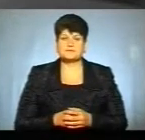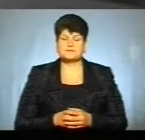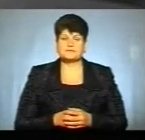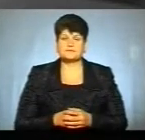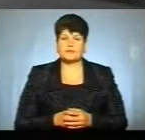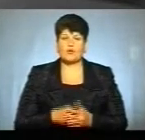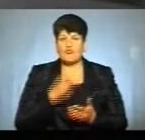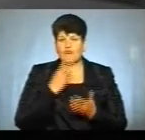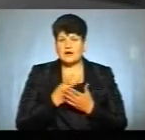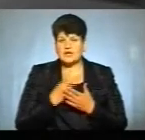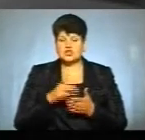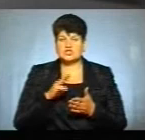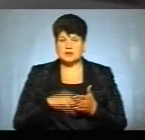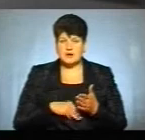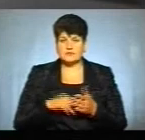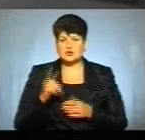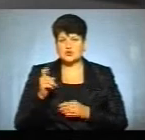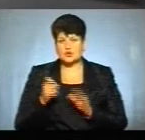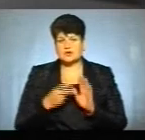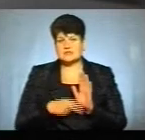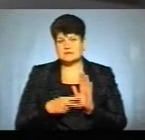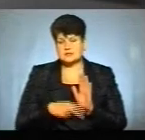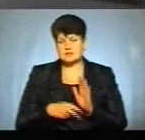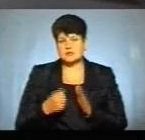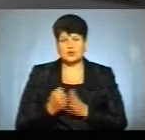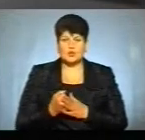в вигляді штрафу від 170 до